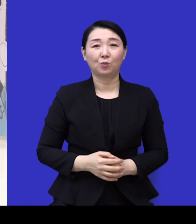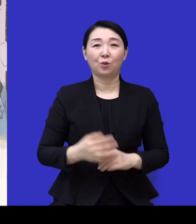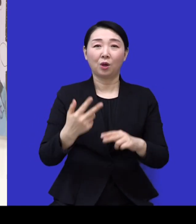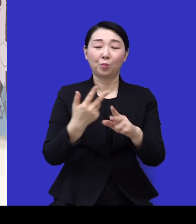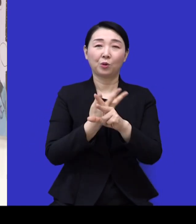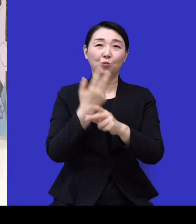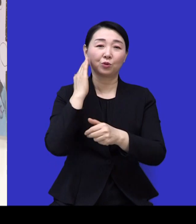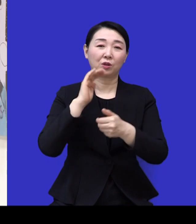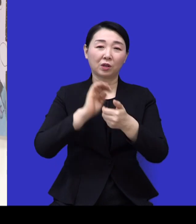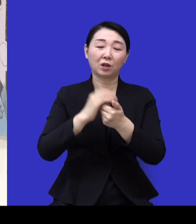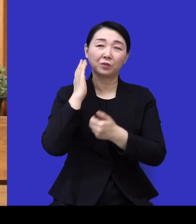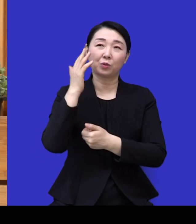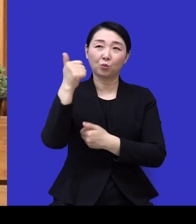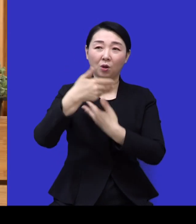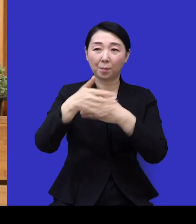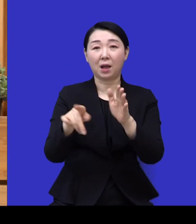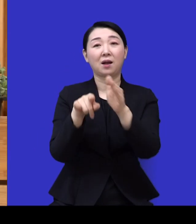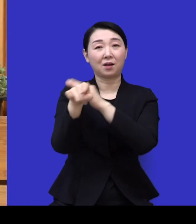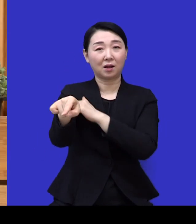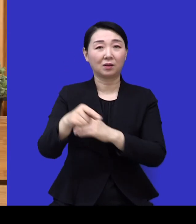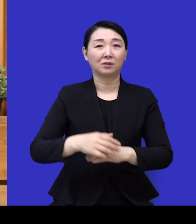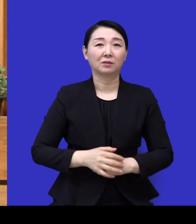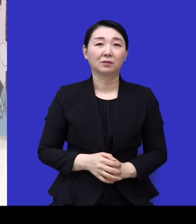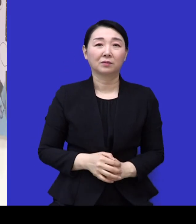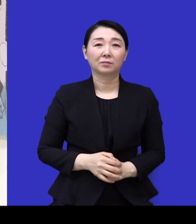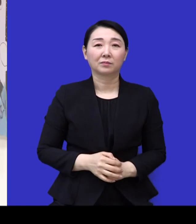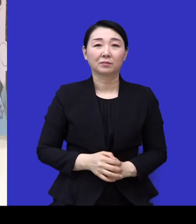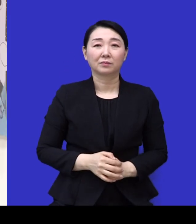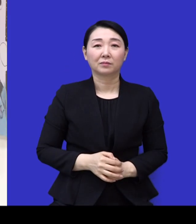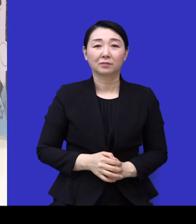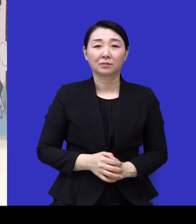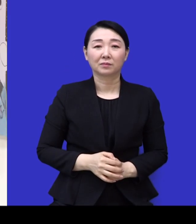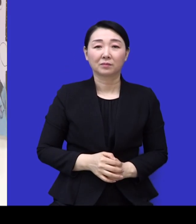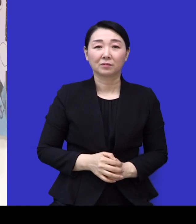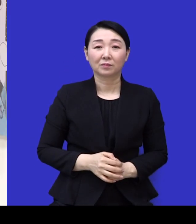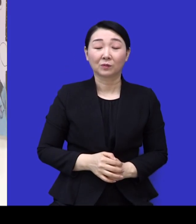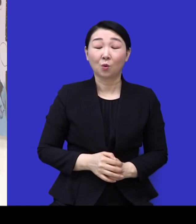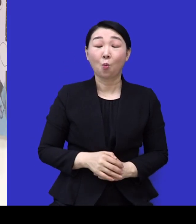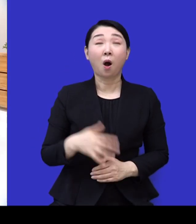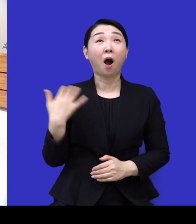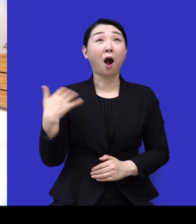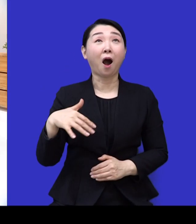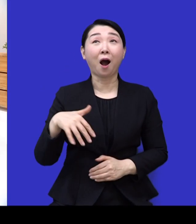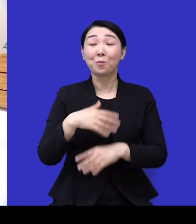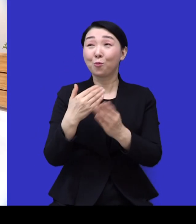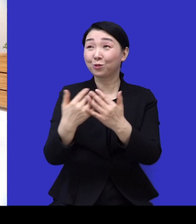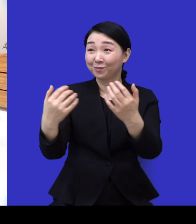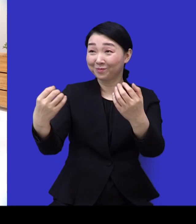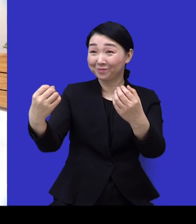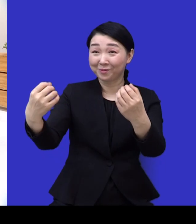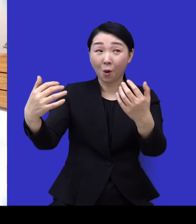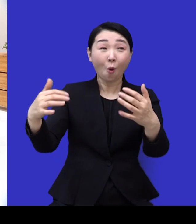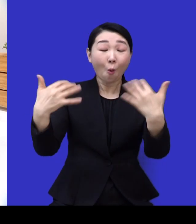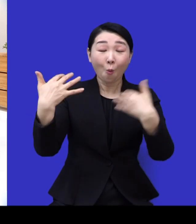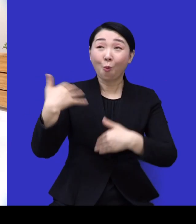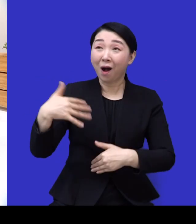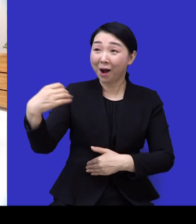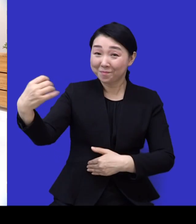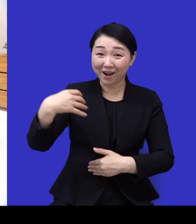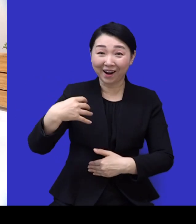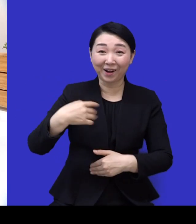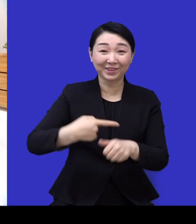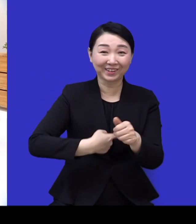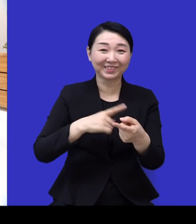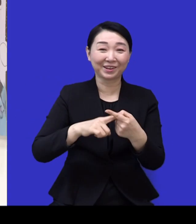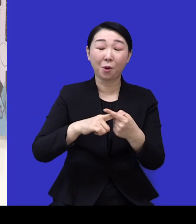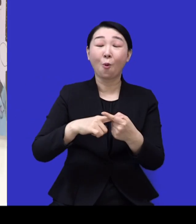청와대 대통령실에 갑니다. 근데 예, 다들 그런 반응이셨어요. 그런데 와. 너무 자연스럽게